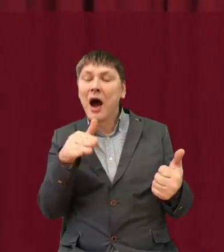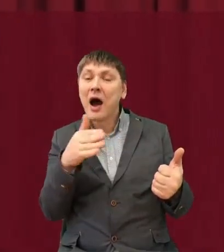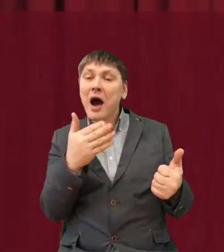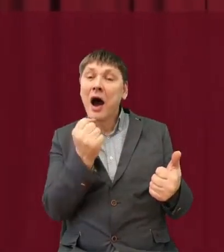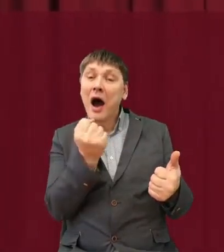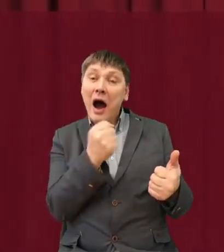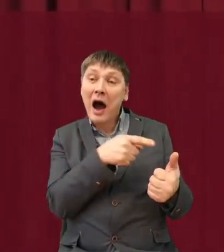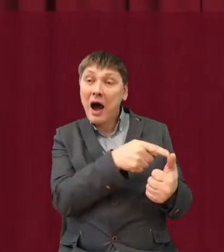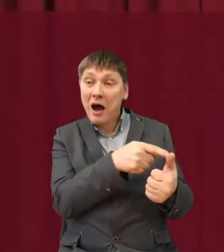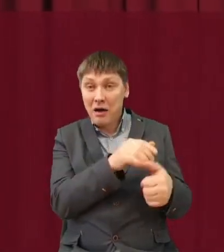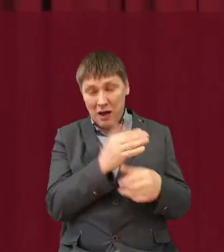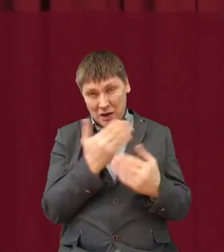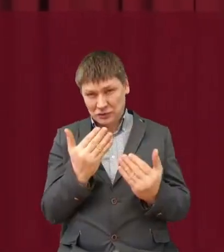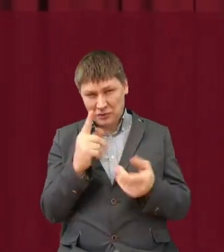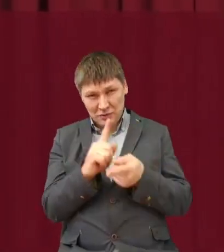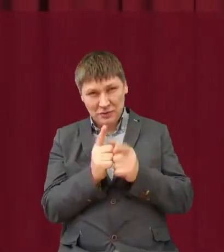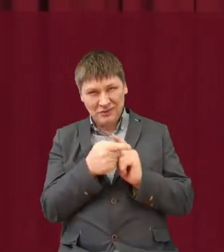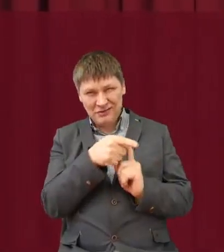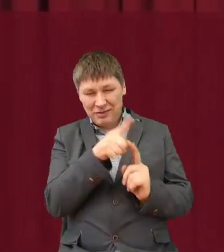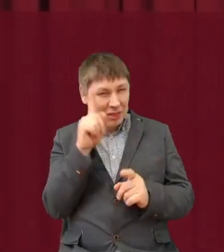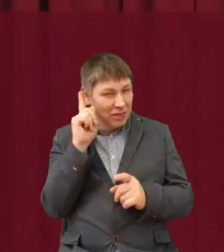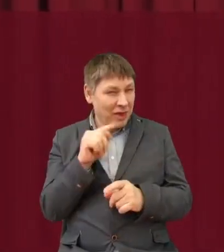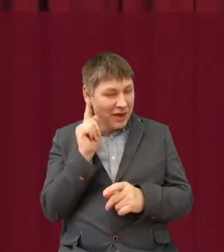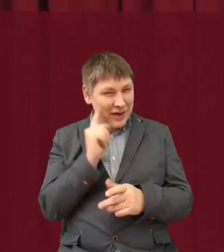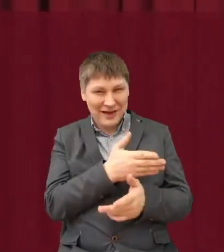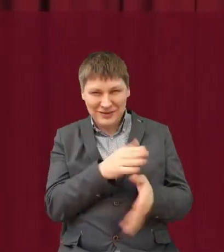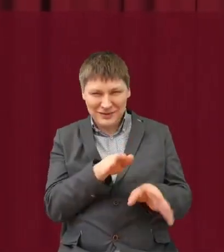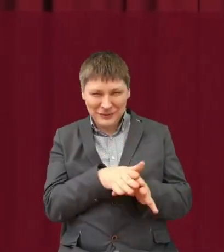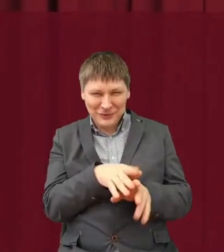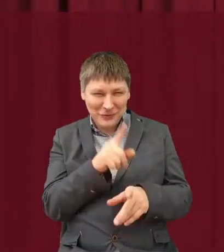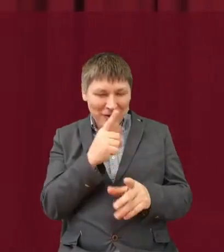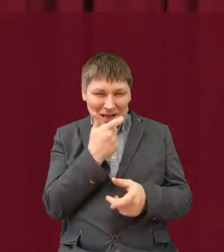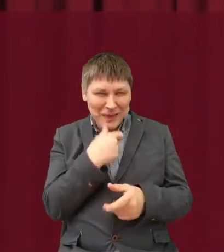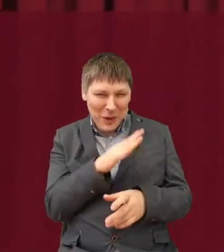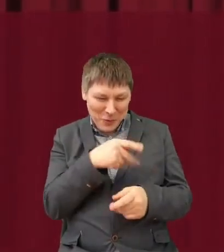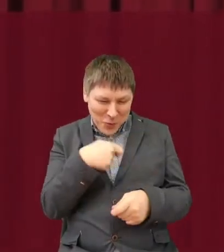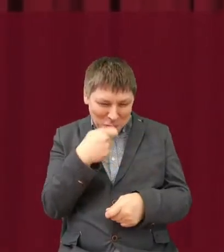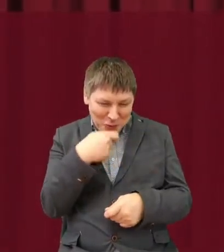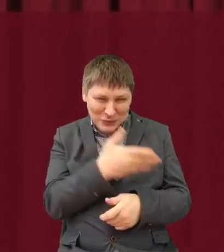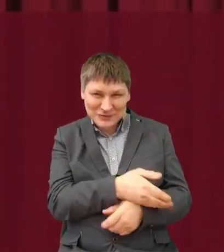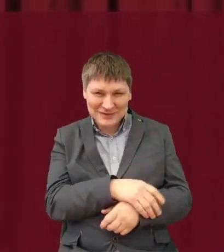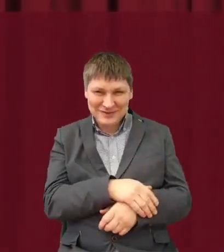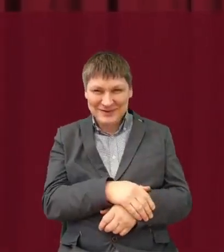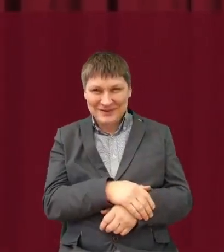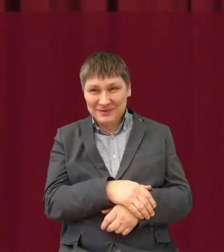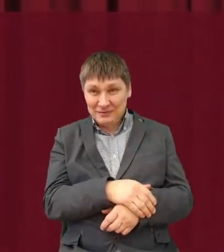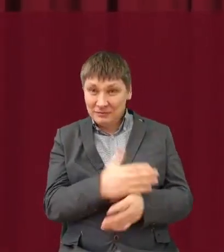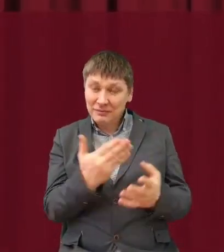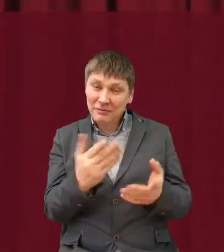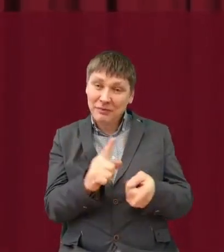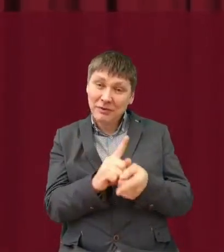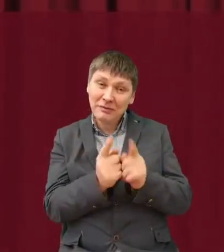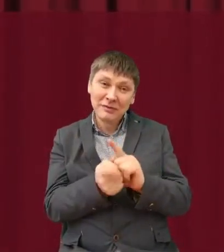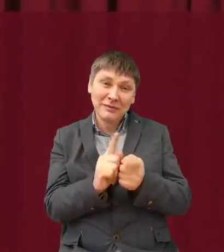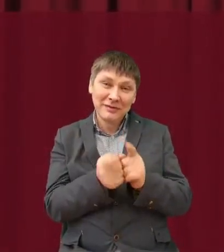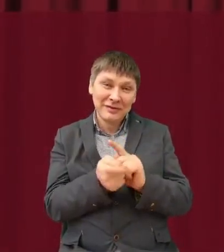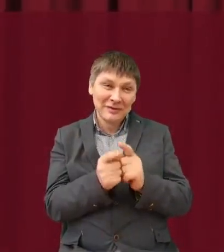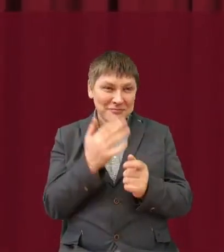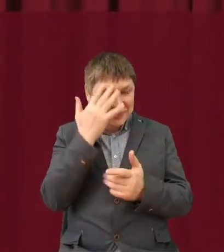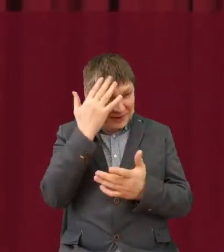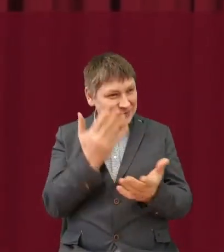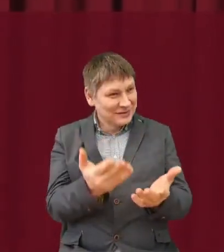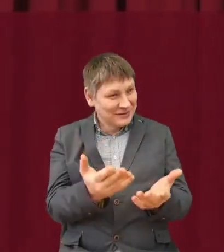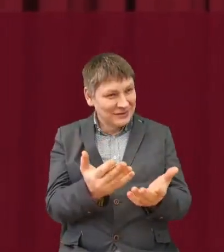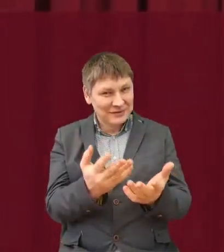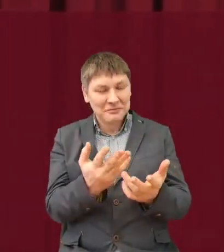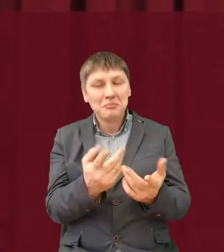но меняется наша отношение к нему вот знаете как вот то чем хочу такой маленький ток